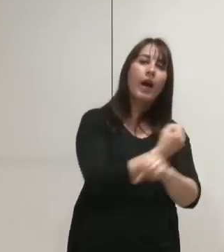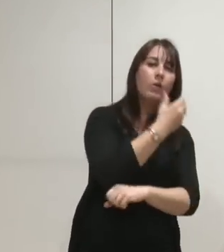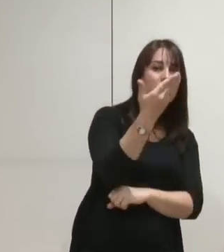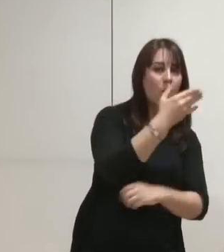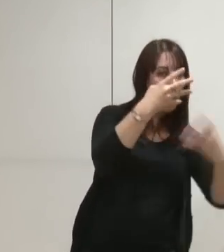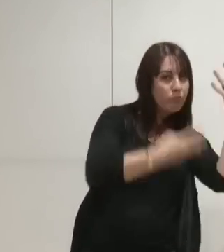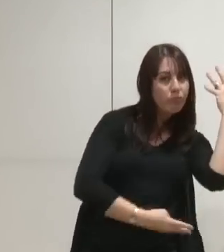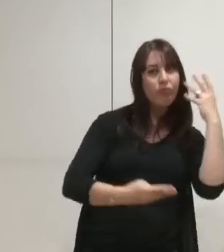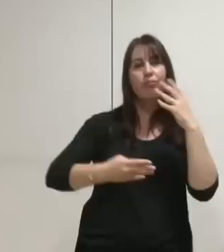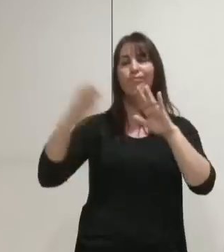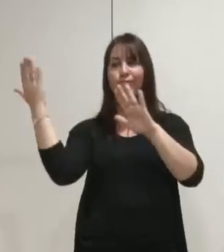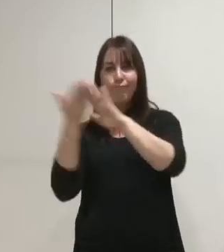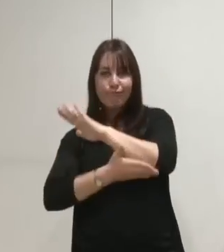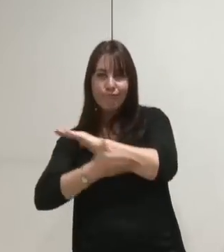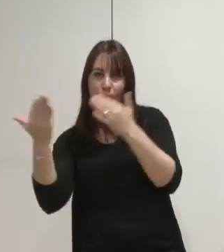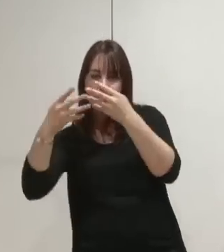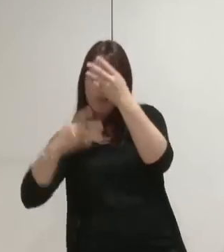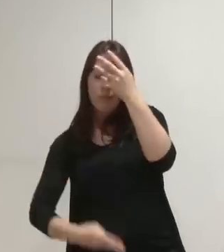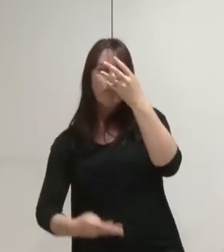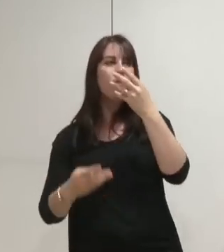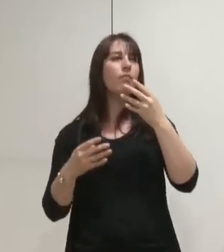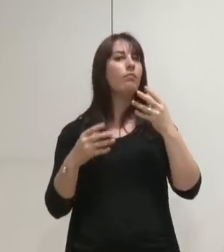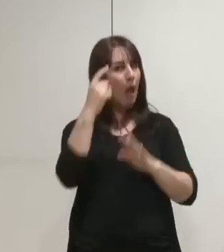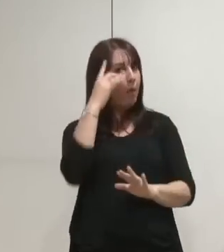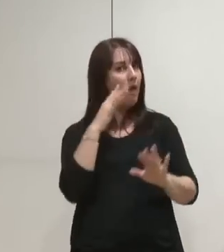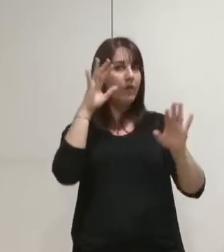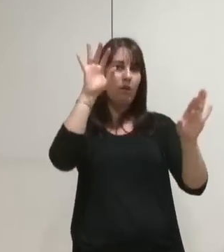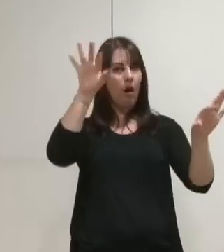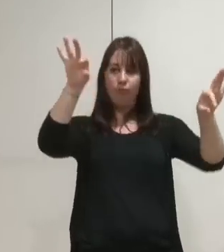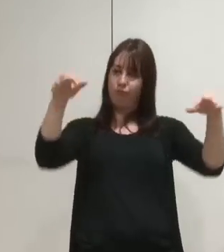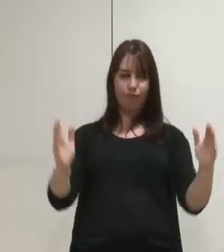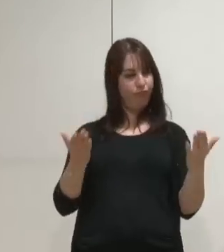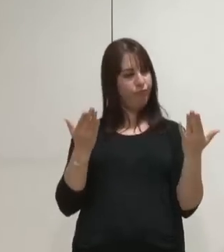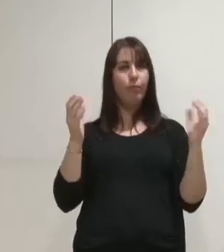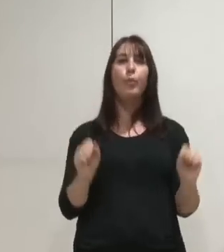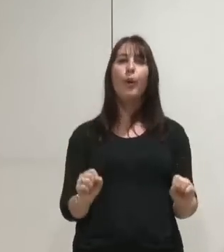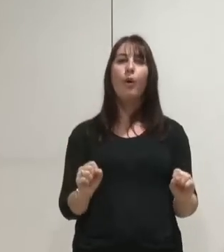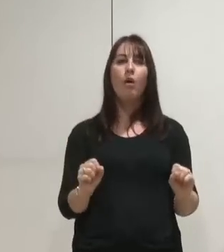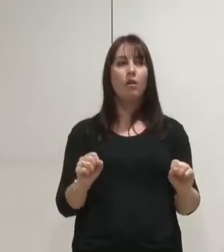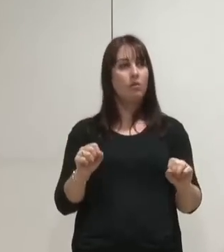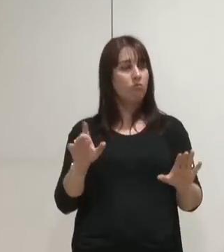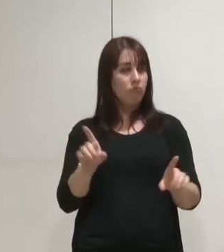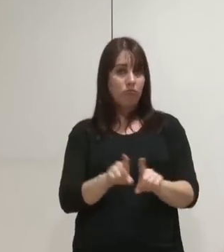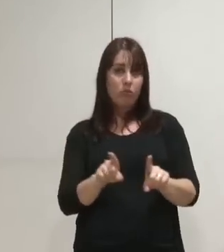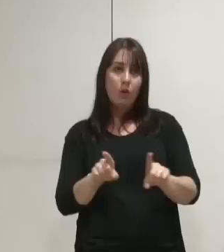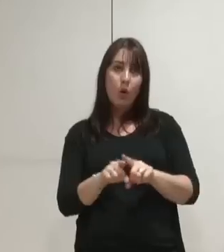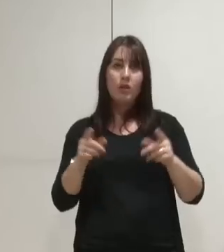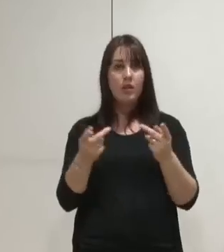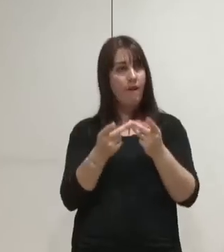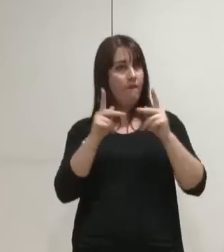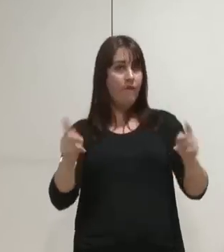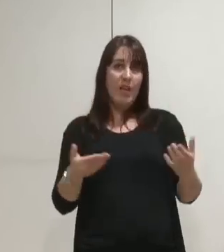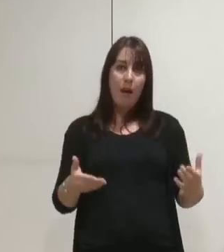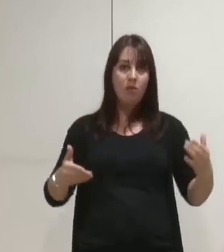euh et de ce qui au vu du paysage nouveau qui est celui de la ville de